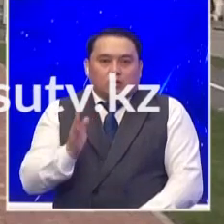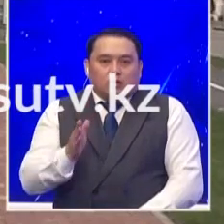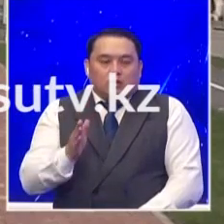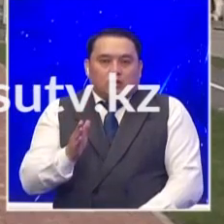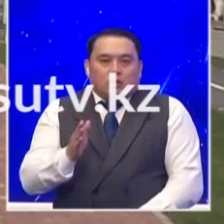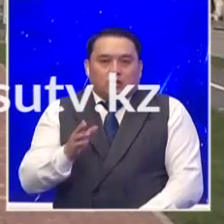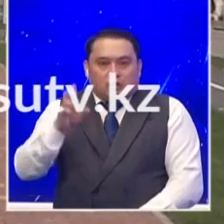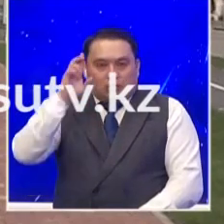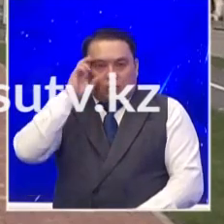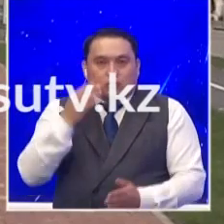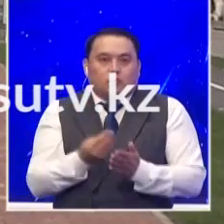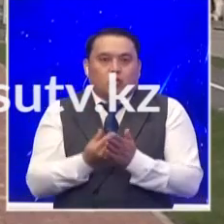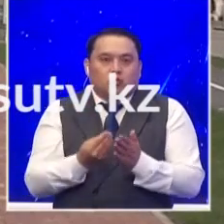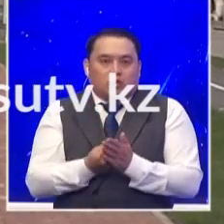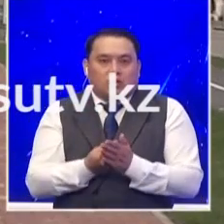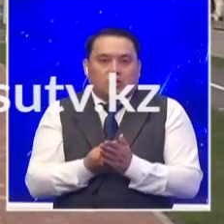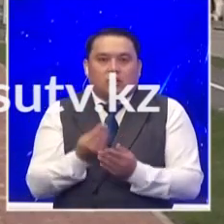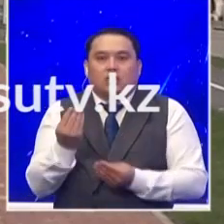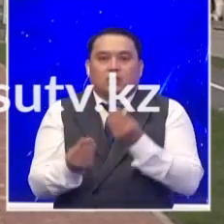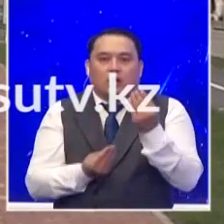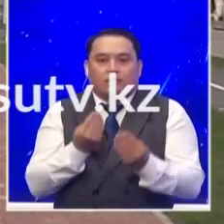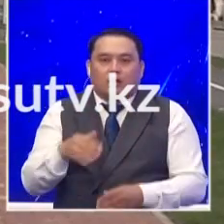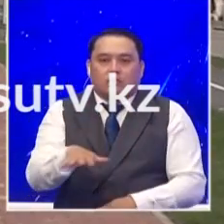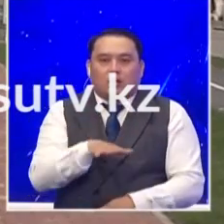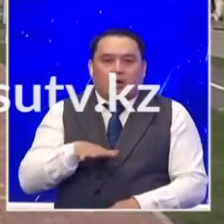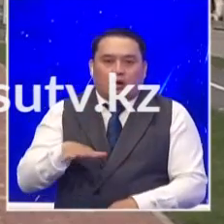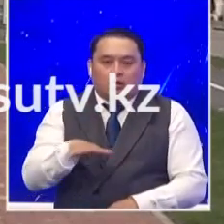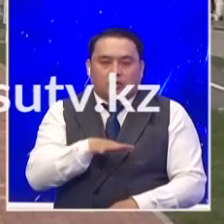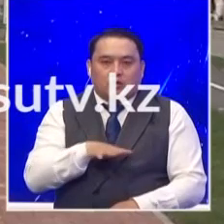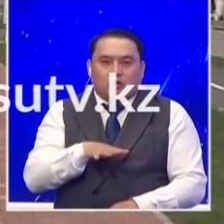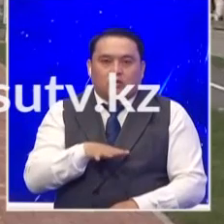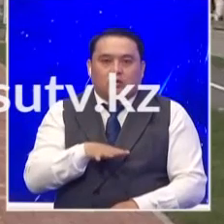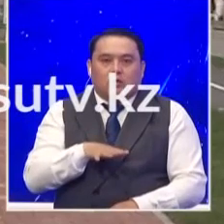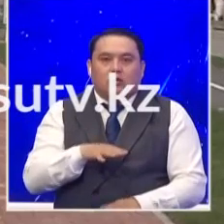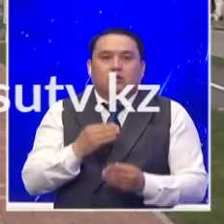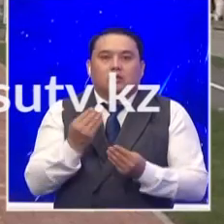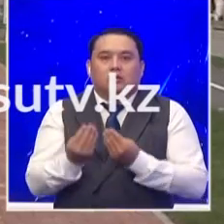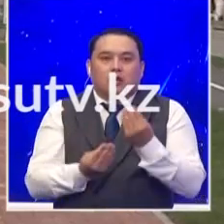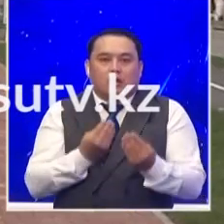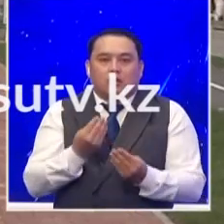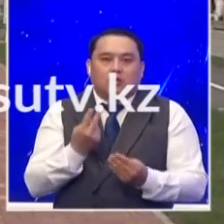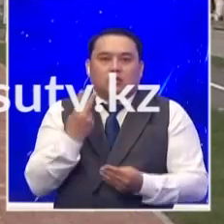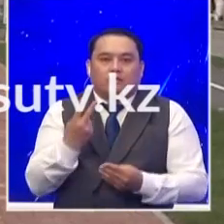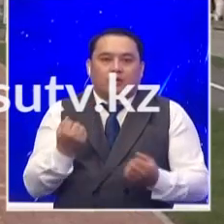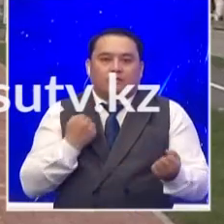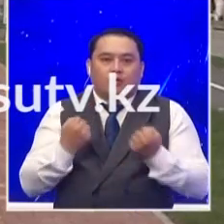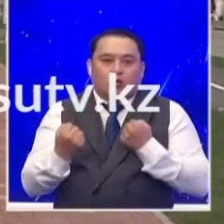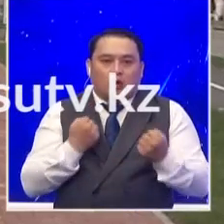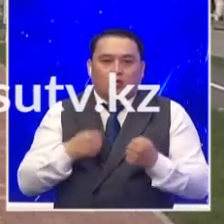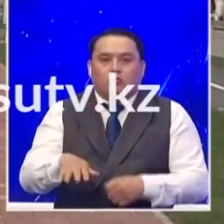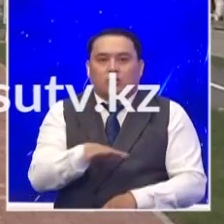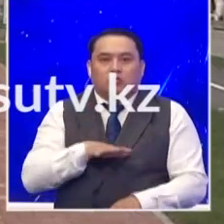счет госсредств игровые площадки. На большой аллее будет игровая площадка детская, две воркаут-площадки